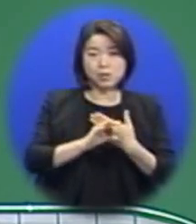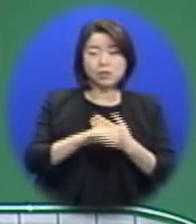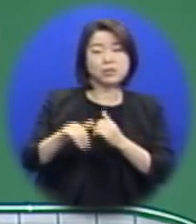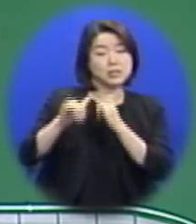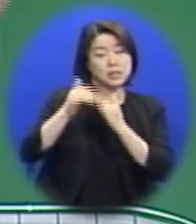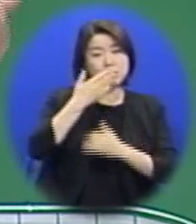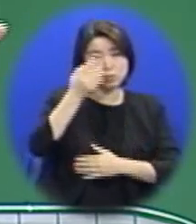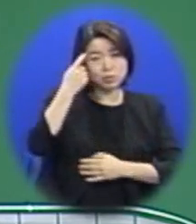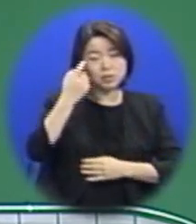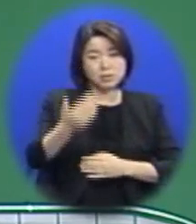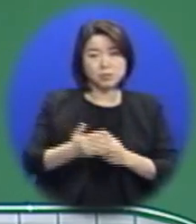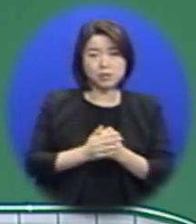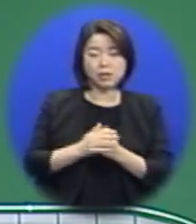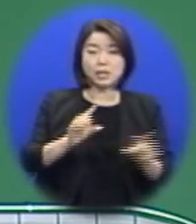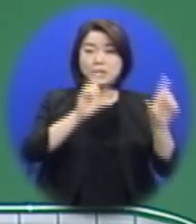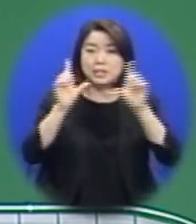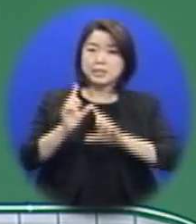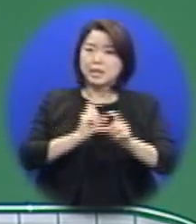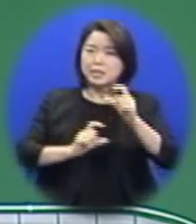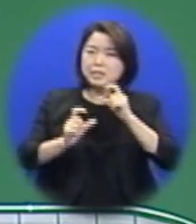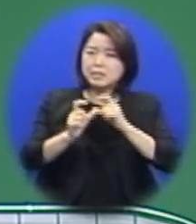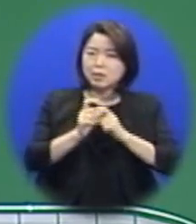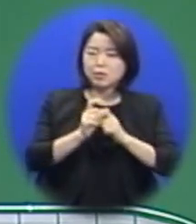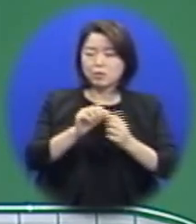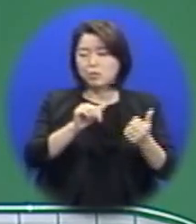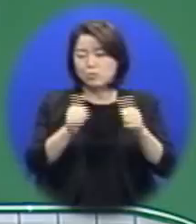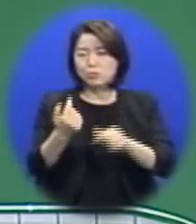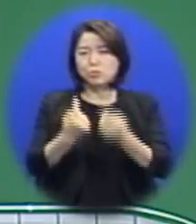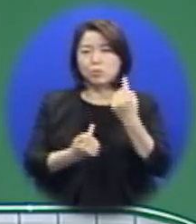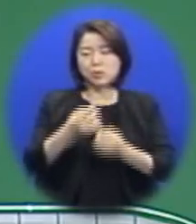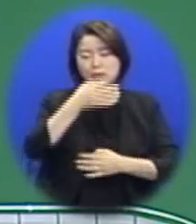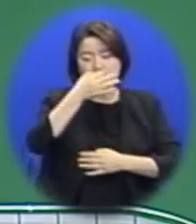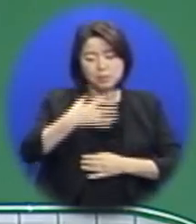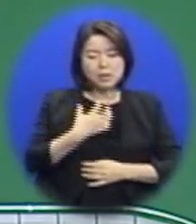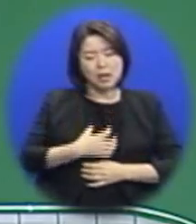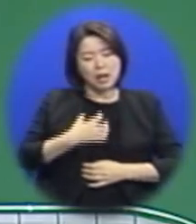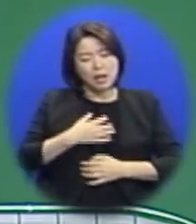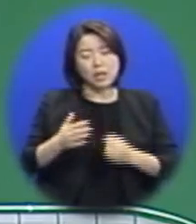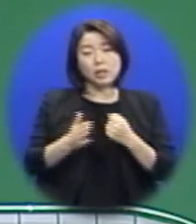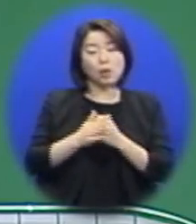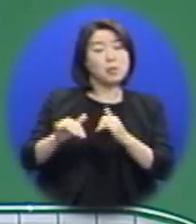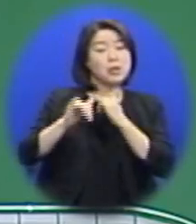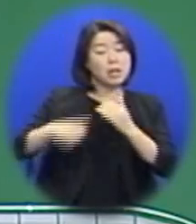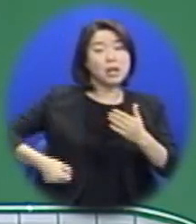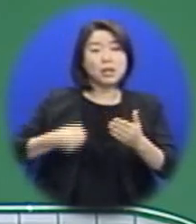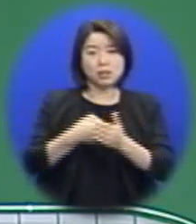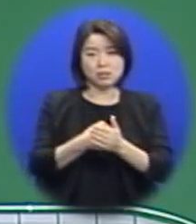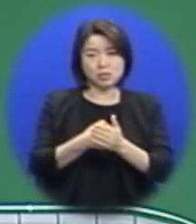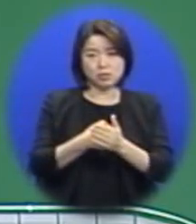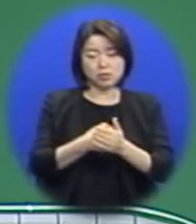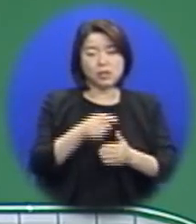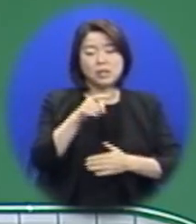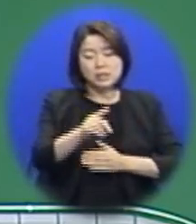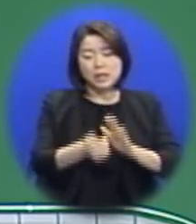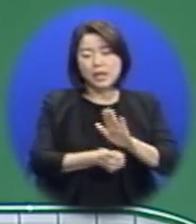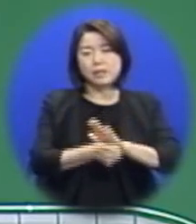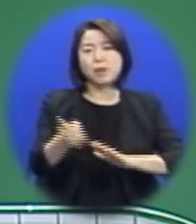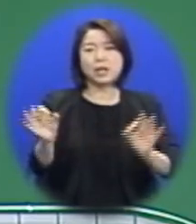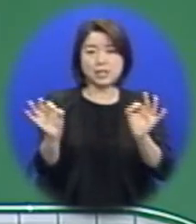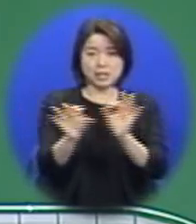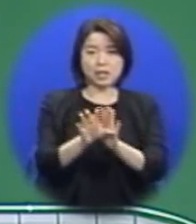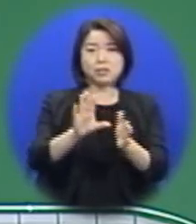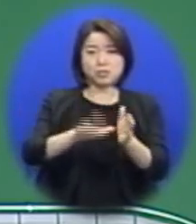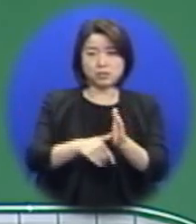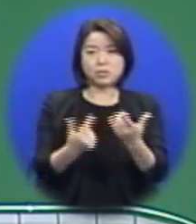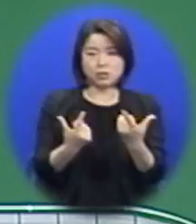사는 것이 죽는 것보다 더 괴롭다고 느껴질 때 그렇게 하죠. 희망이 없어질 때가 바로 그런 때입니다.